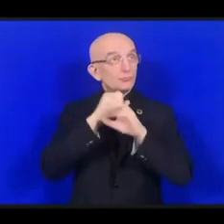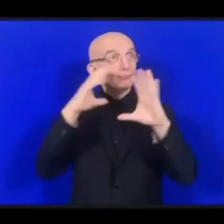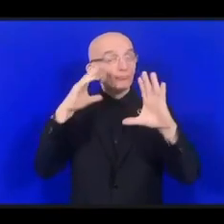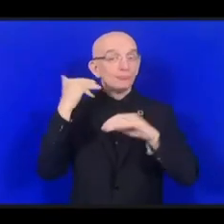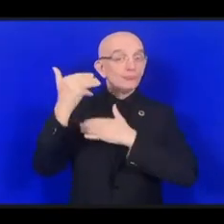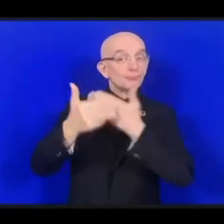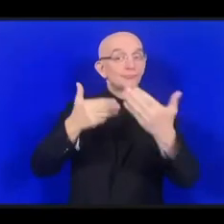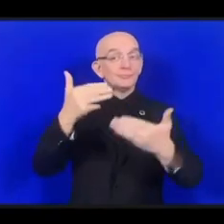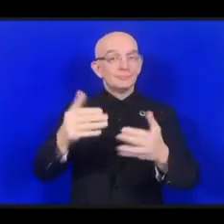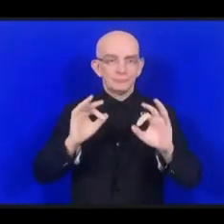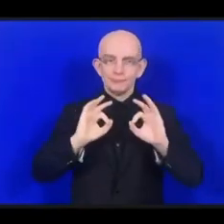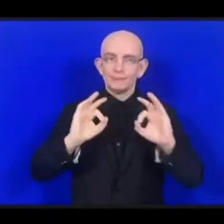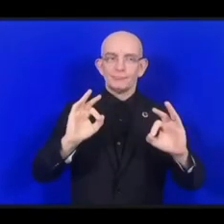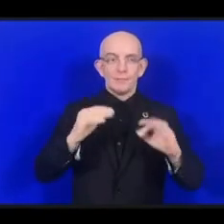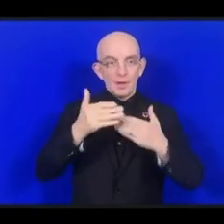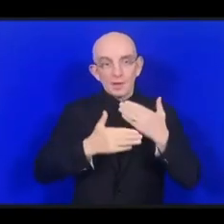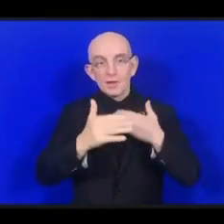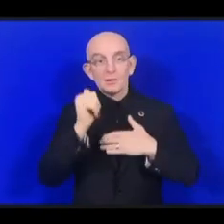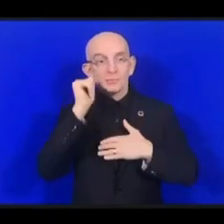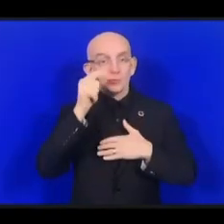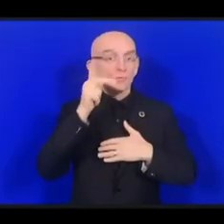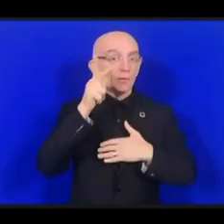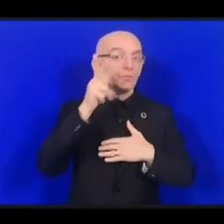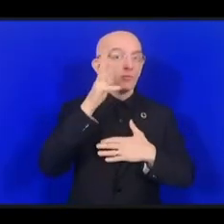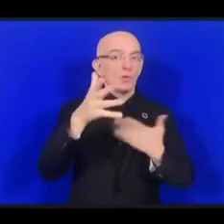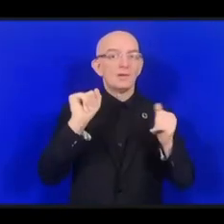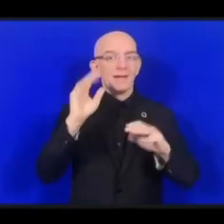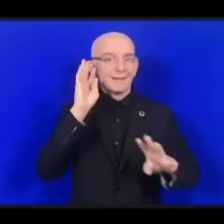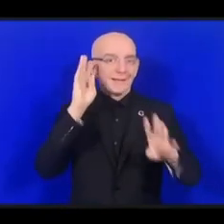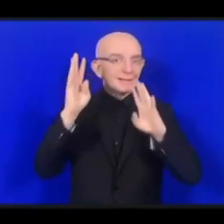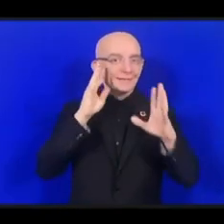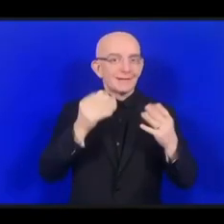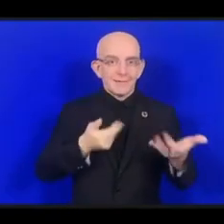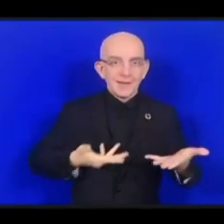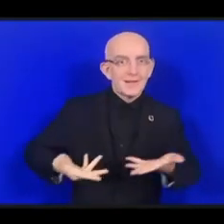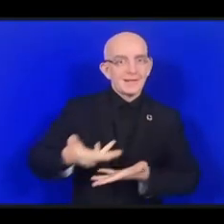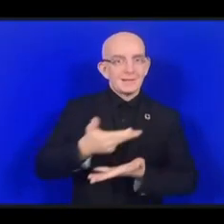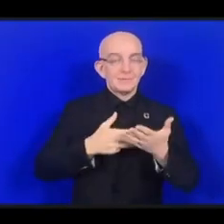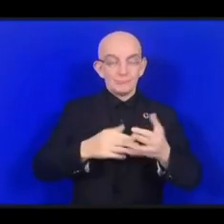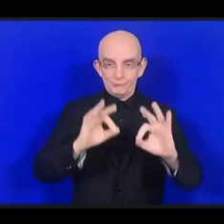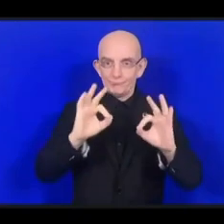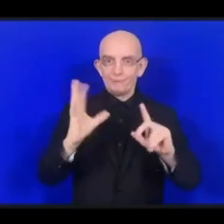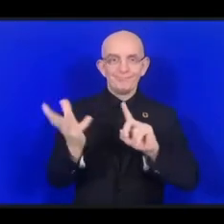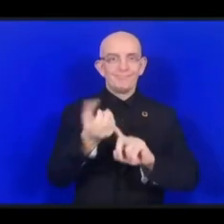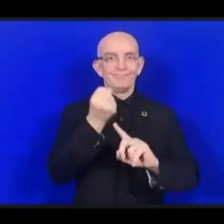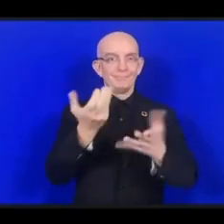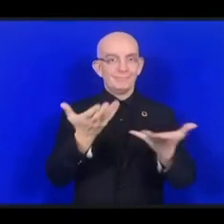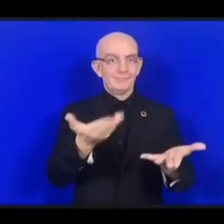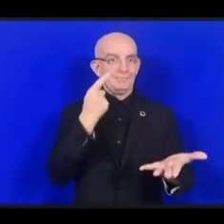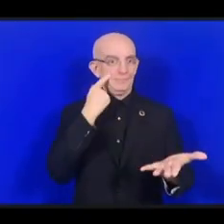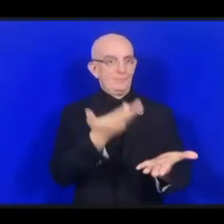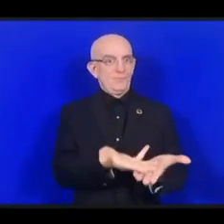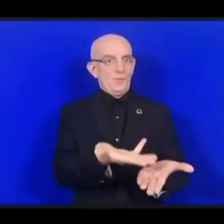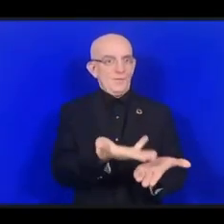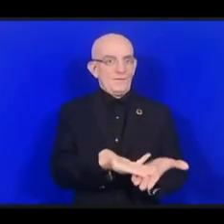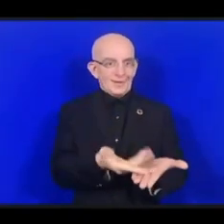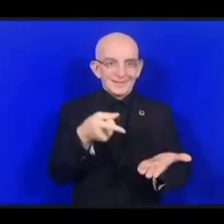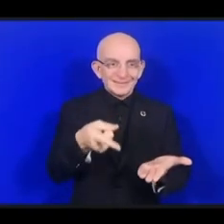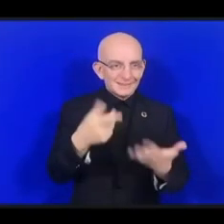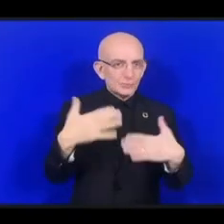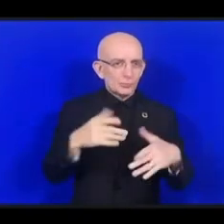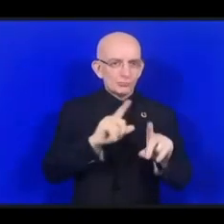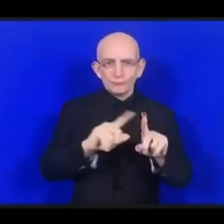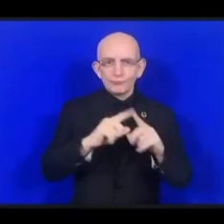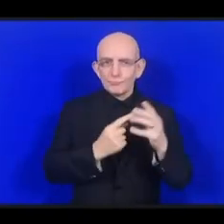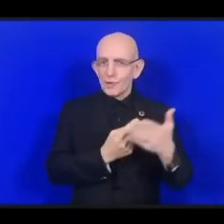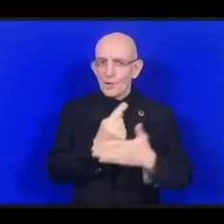人们将创造力变为现实。互联网的多重机遇就在我们的掌握之中，那么这是集体